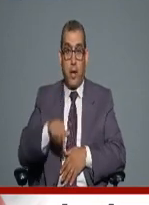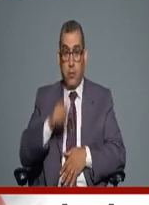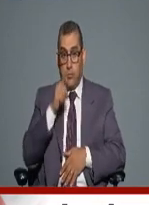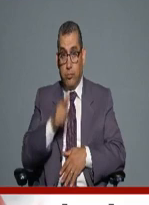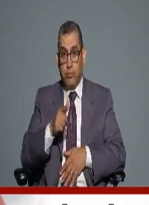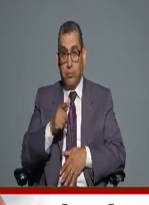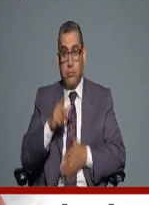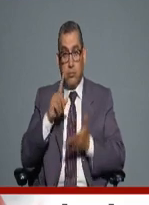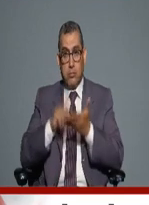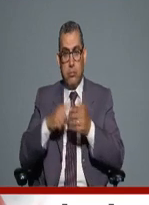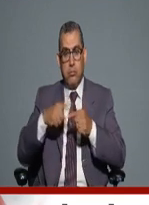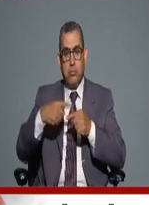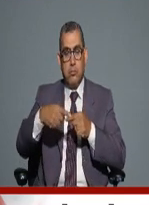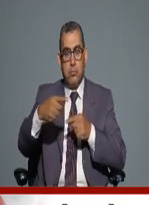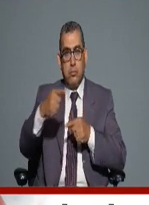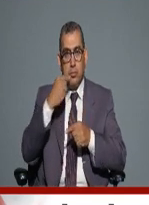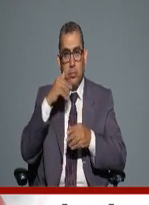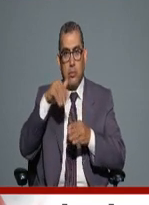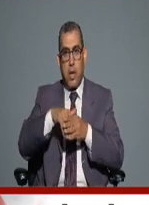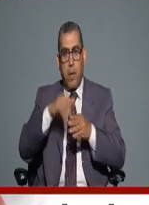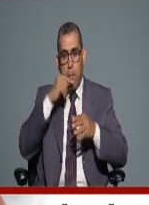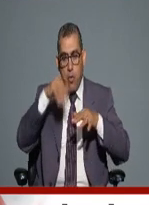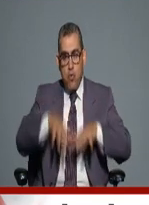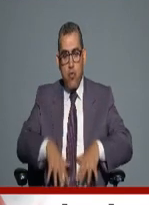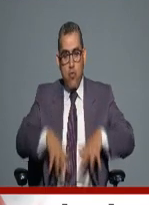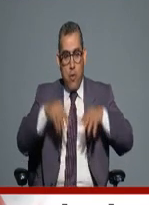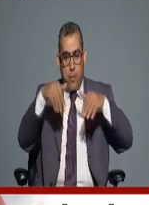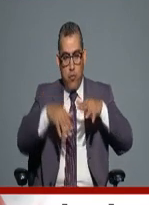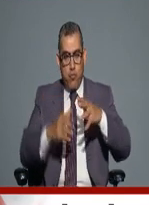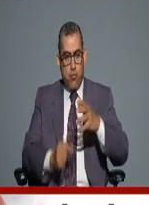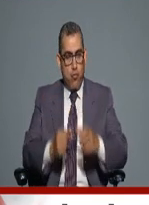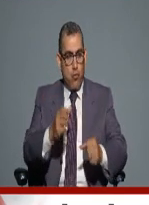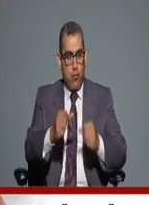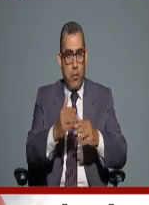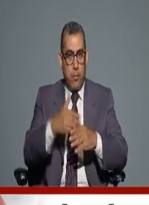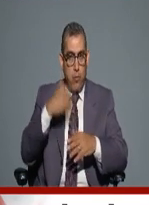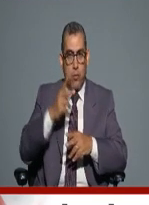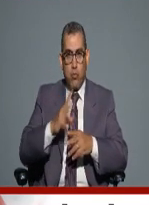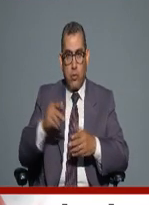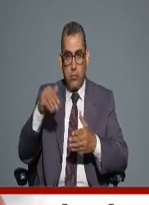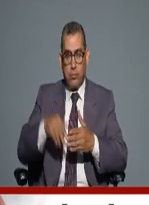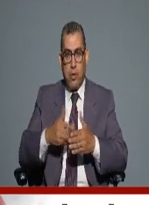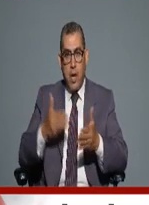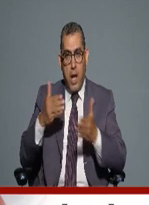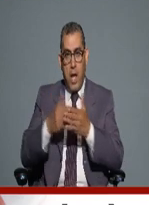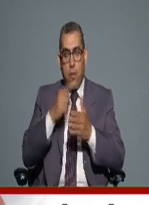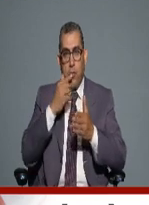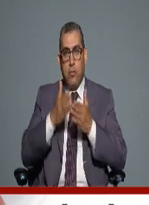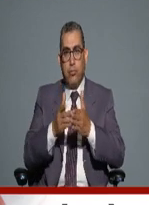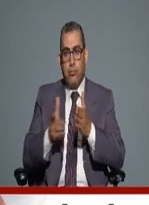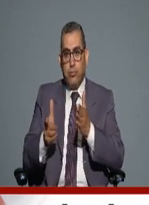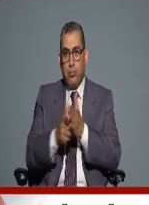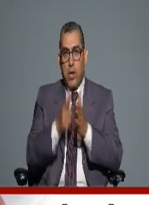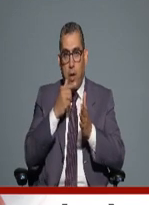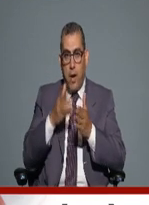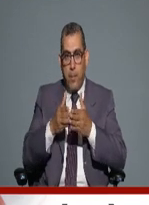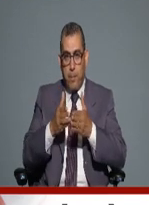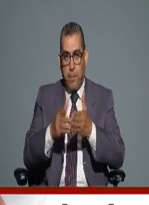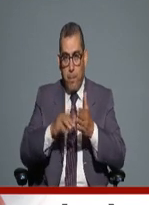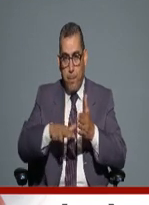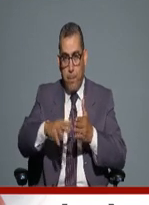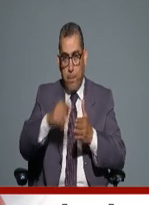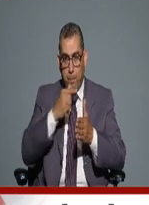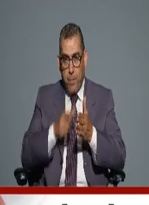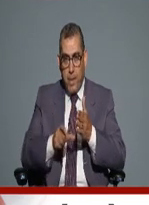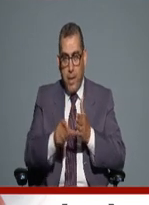يمكن بيمتد إلى خزانات أرضية لتوفير المية للاستخدامات المختلفة، حتى المراسي النهرية بنشارك في إنشائها،